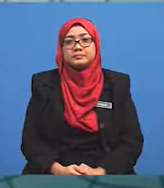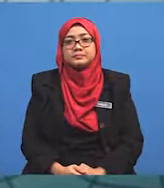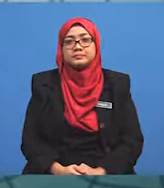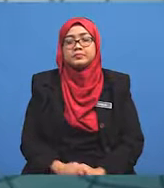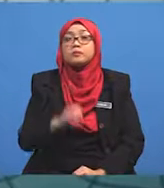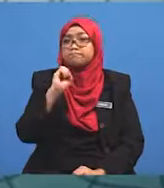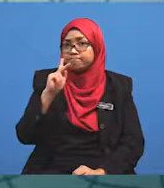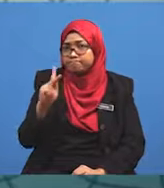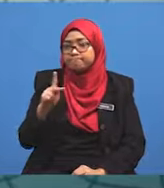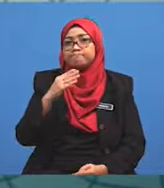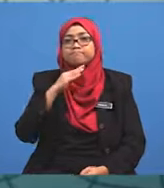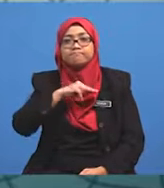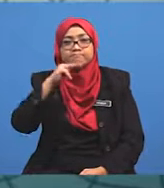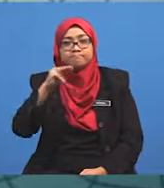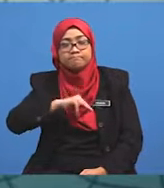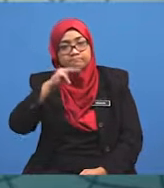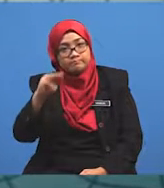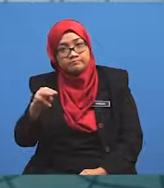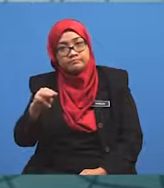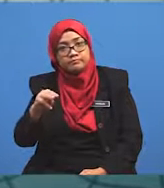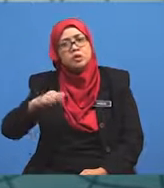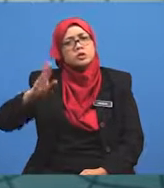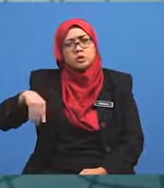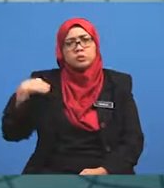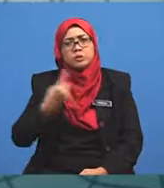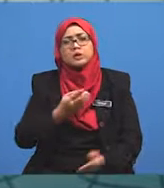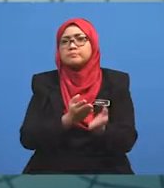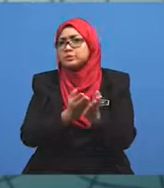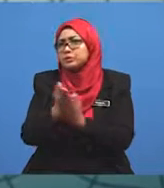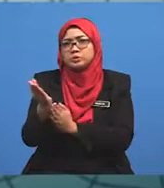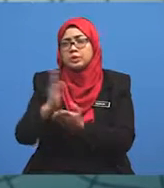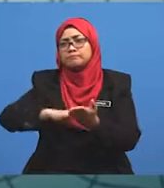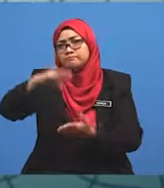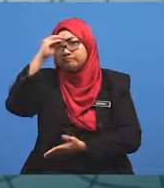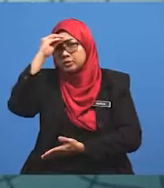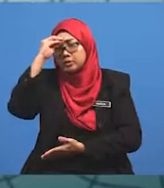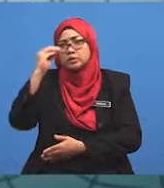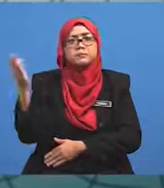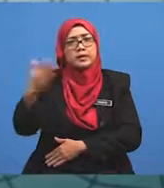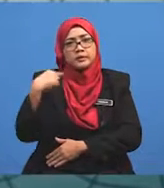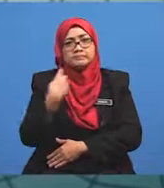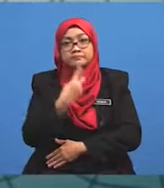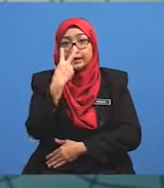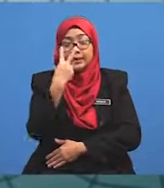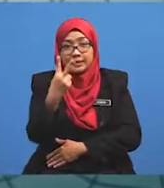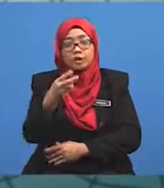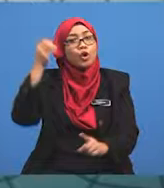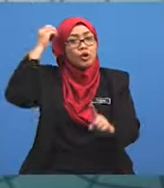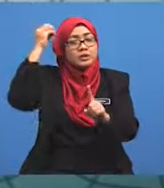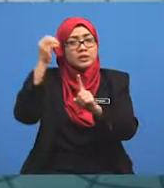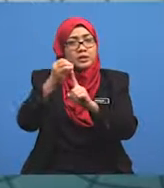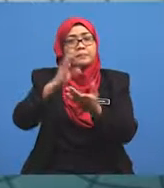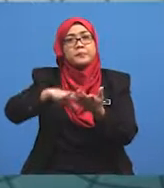Baiklah murid-murid, sebelum kita meneruskan sesi pembelajaran kita pada hari ini, mari kita lihat dulu